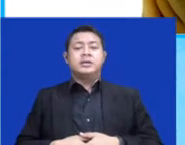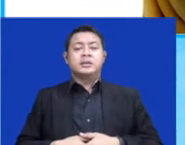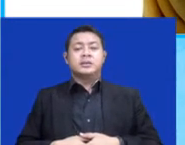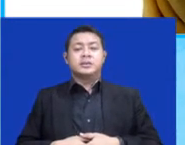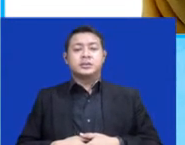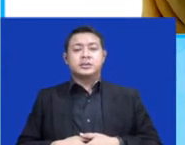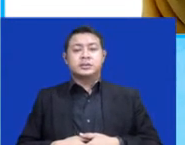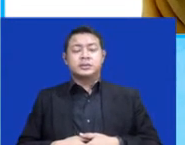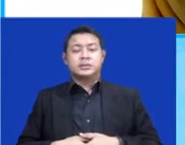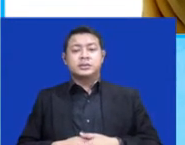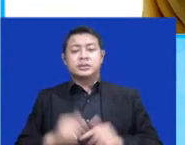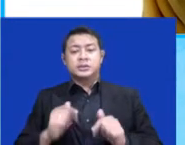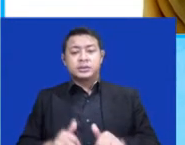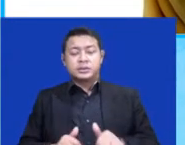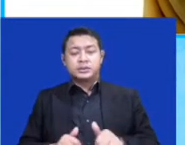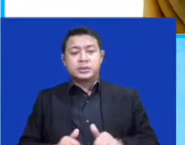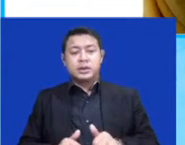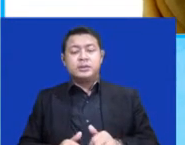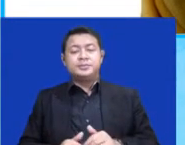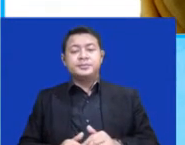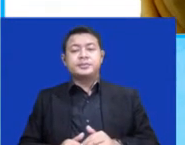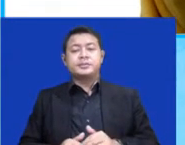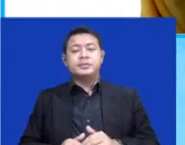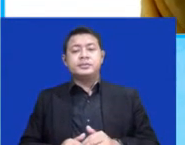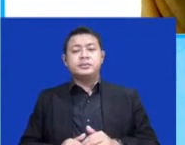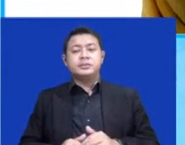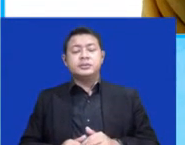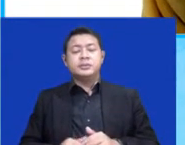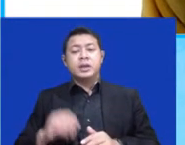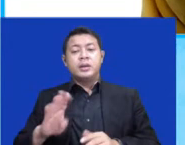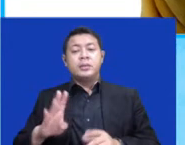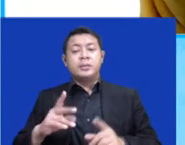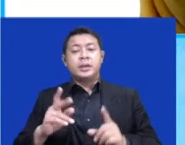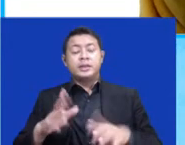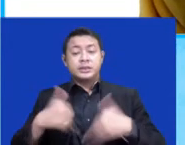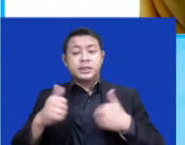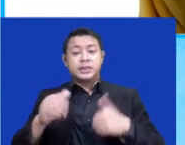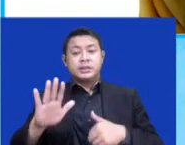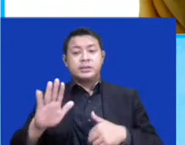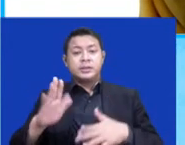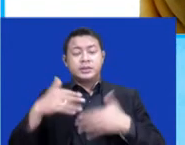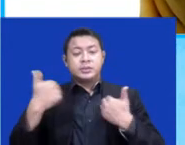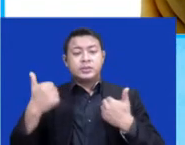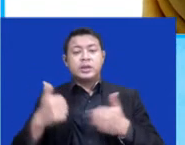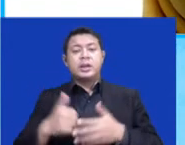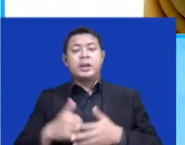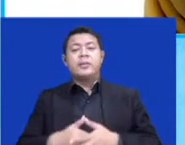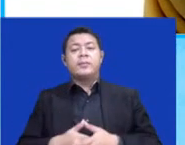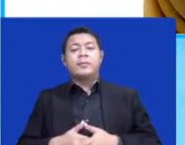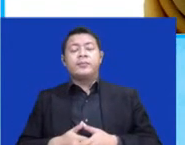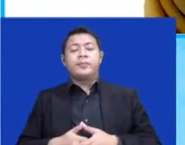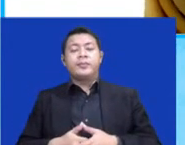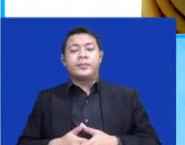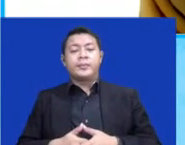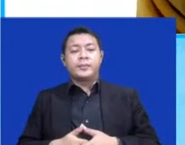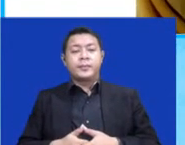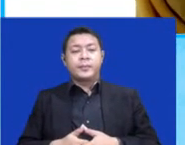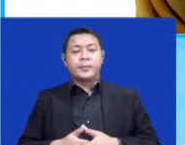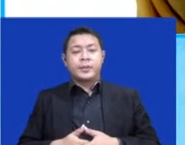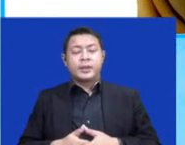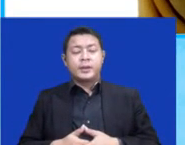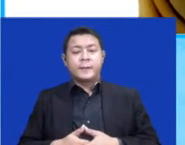seimbang. Sekarang pola makan itu bukan 4 sehat 5 sempurna lagi. Itu zaman dulu, zaman saya waktu